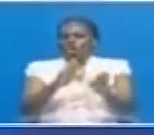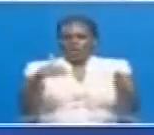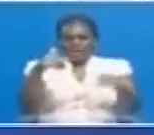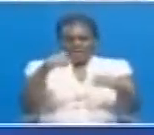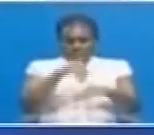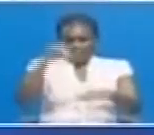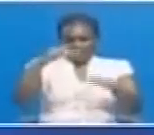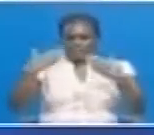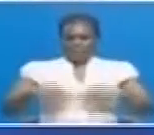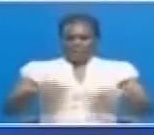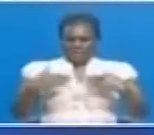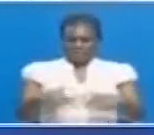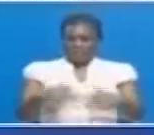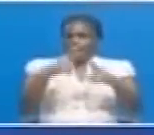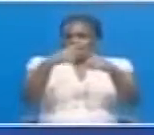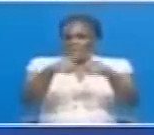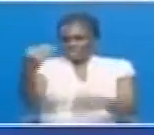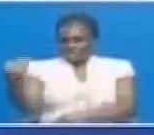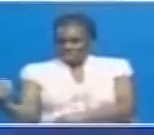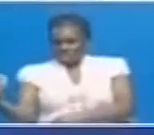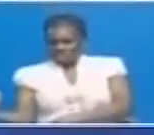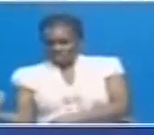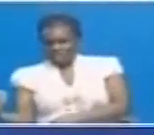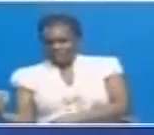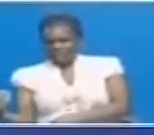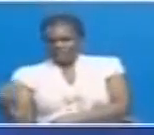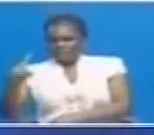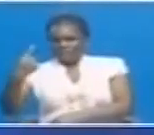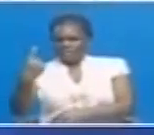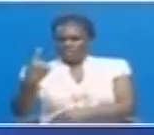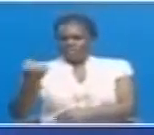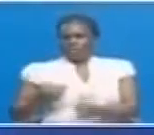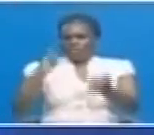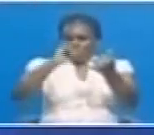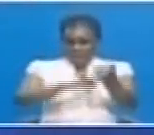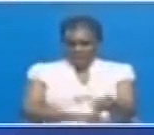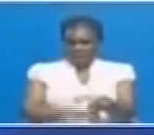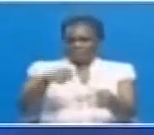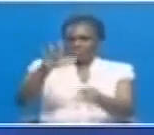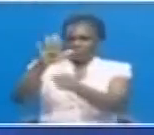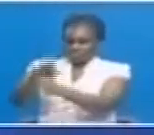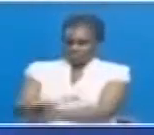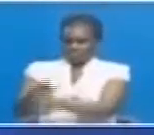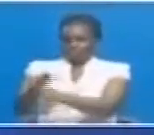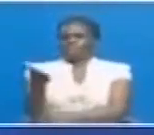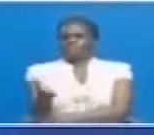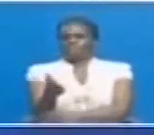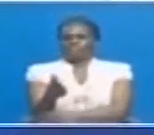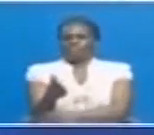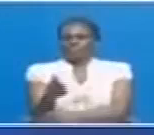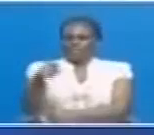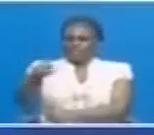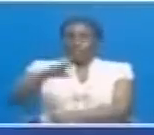alijeruhiwa katika patashika hiyo japo wanawe wa mkewe Bhatt wa kwanza walidai kuhujumiwa na Regina na kundi lake. Shahid